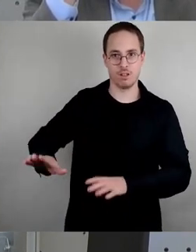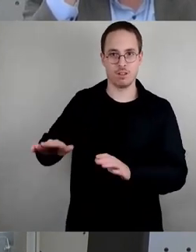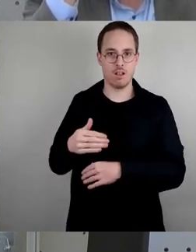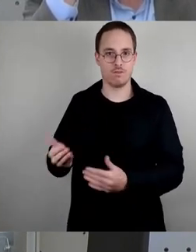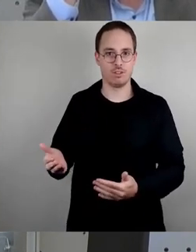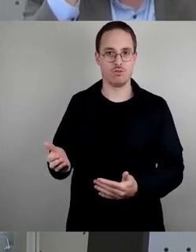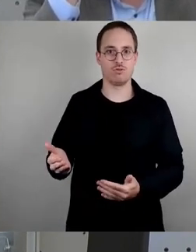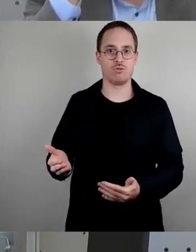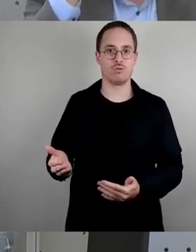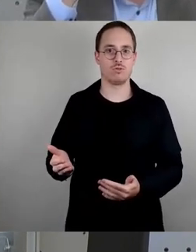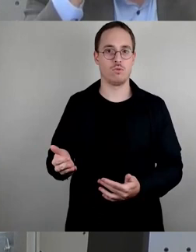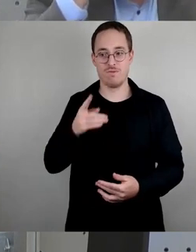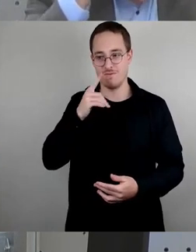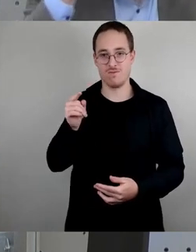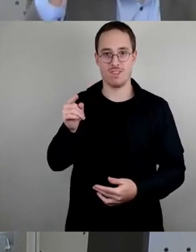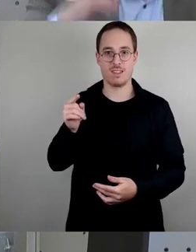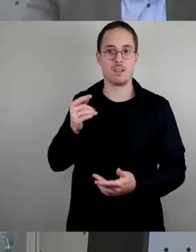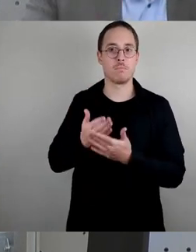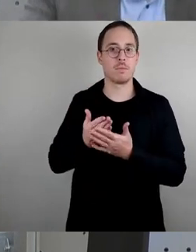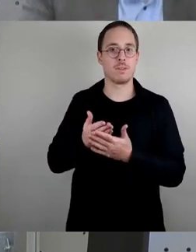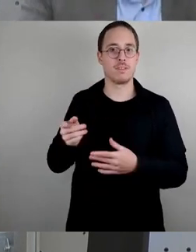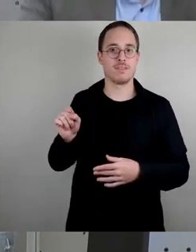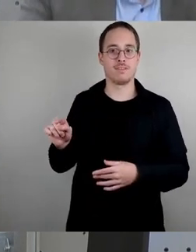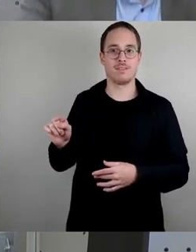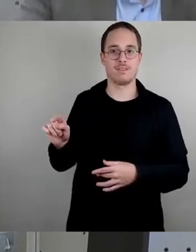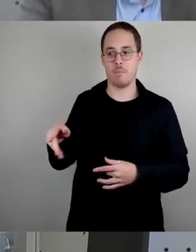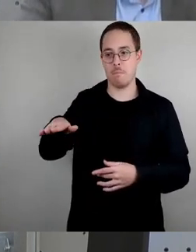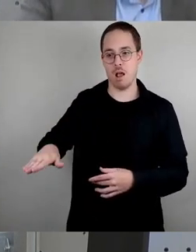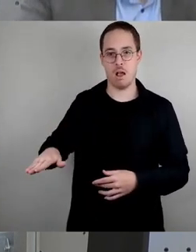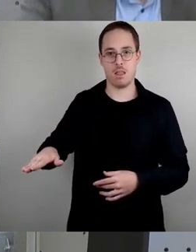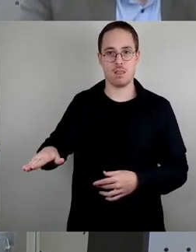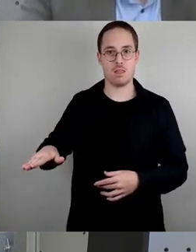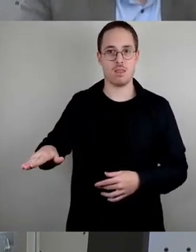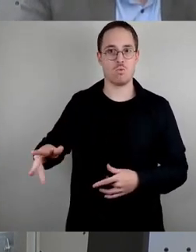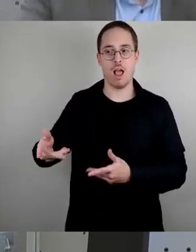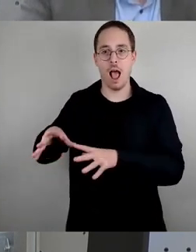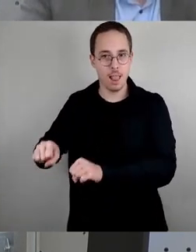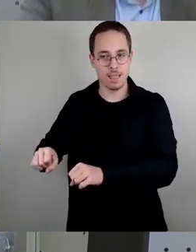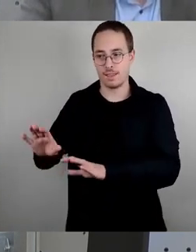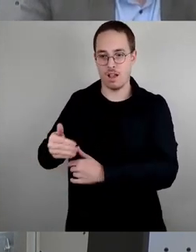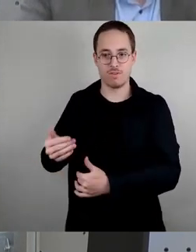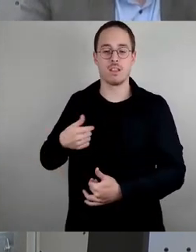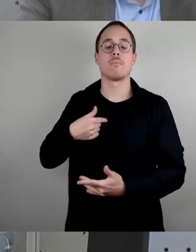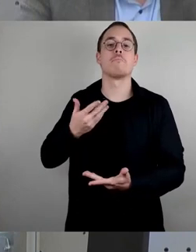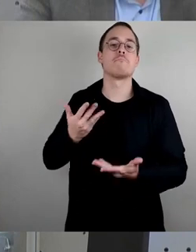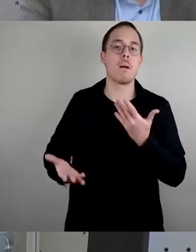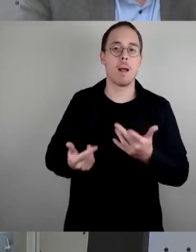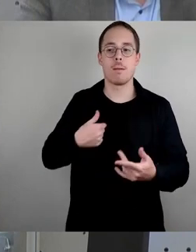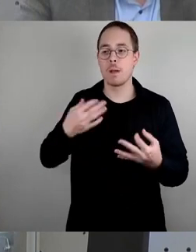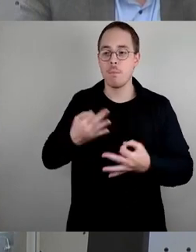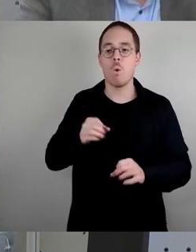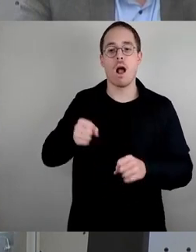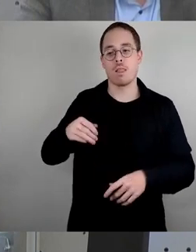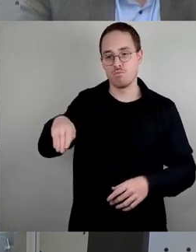wenn es entsprechend geboten ist, aber ich darf dort nicht ein Auto parken oder halten. Das ist aus meiner Sicht ein Strohmann-Argument, das funktioniert